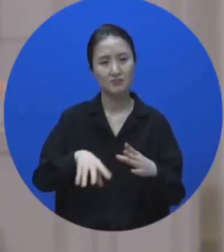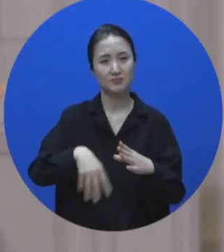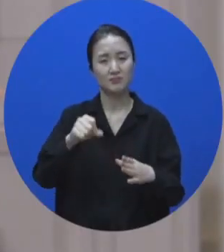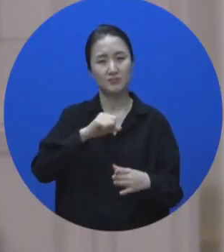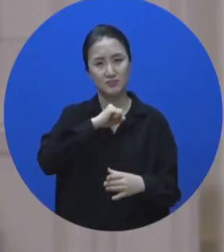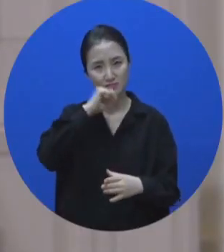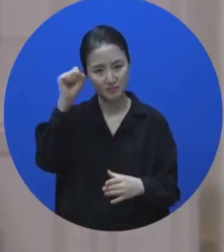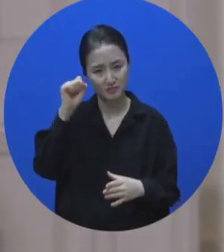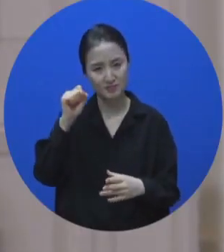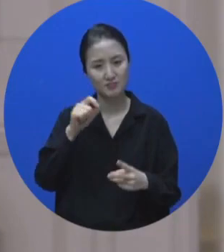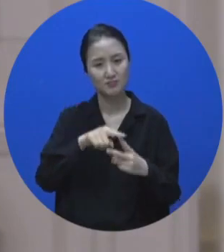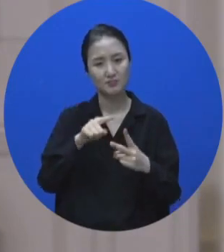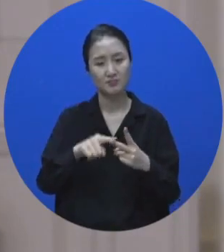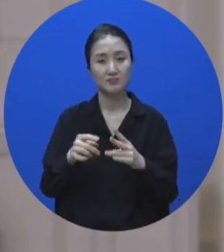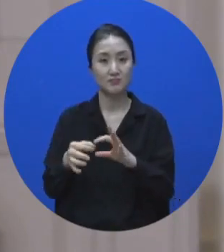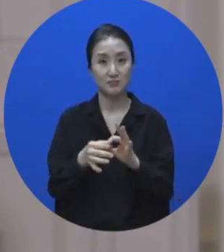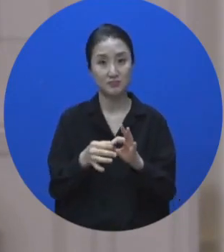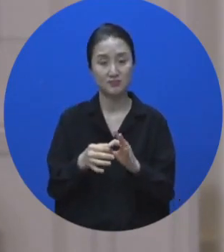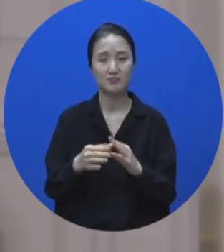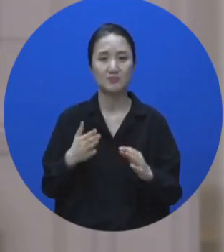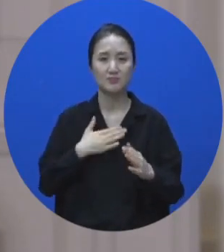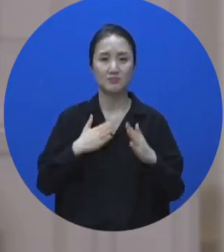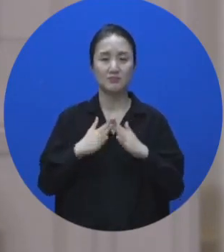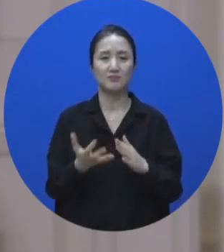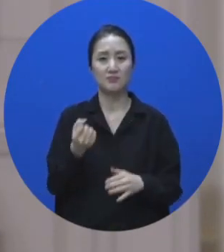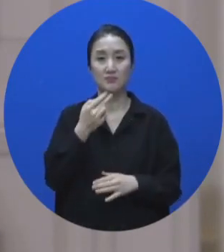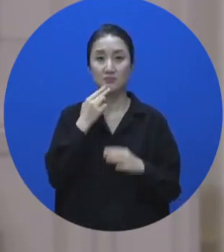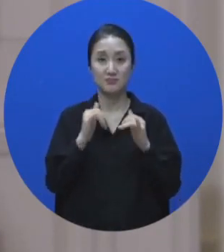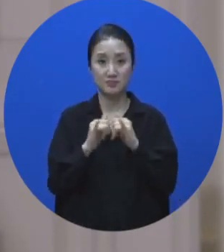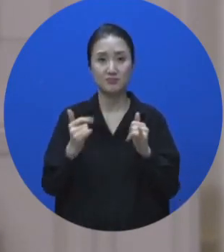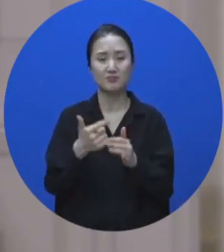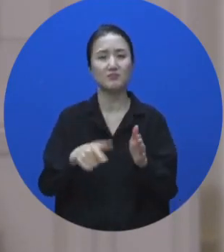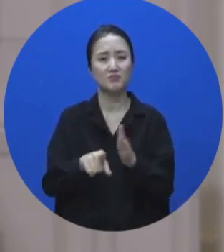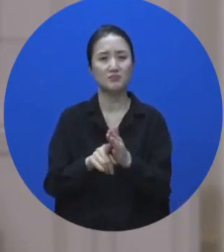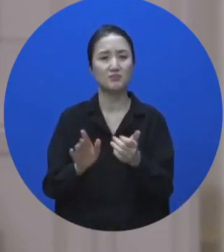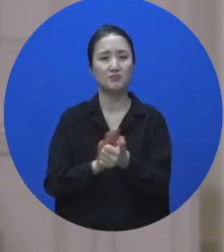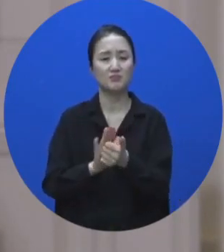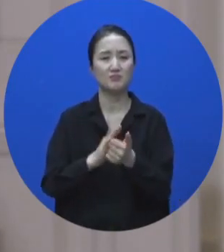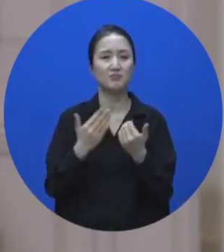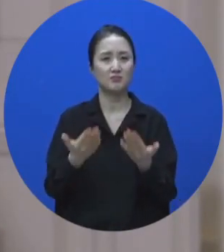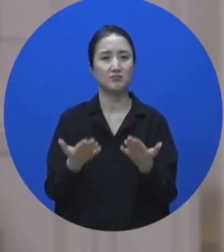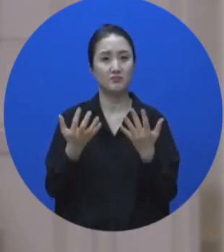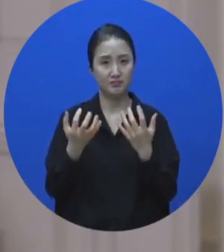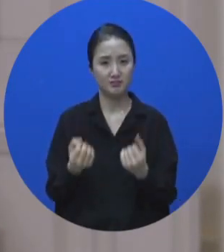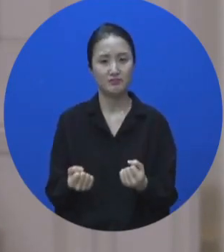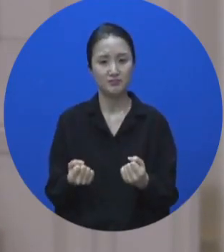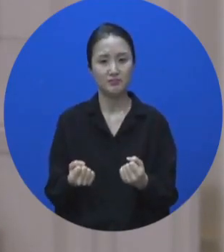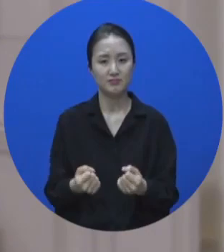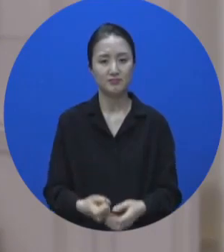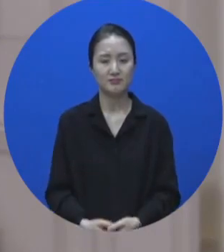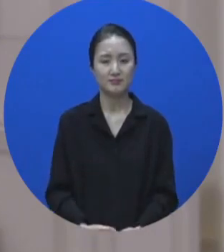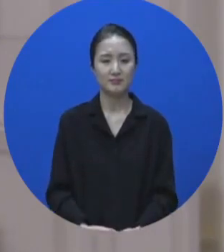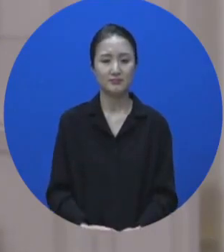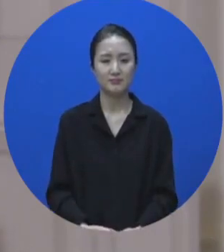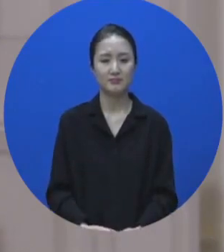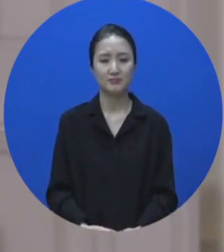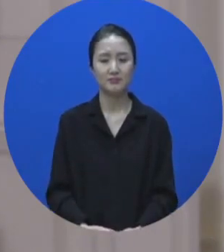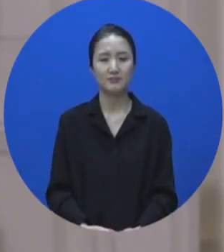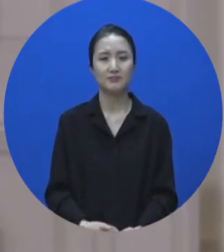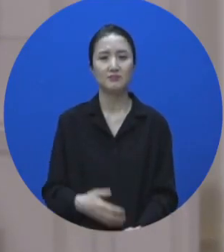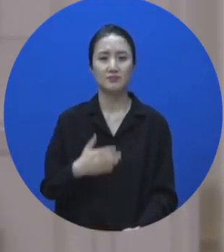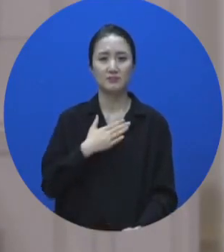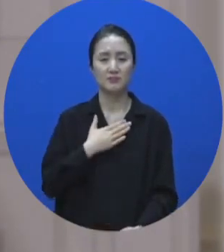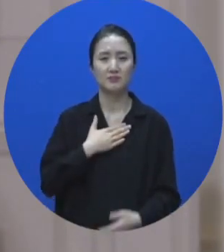문제도 있고 청약시 당첨의 조건 중에서 무주택자가 좋기 때문이죠 여러분들이 무주택자 로 사는